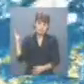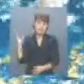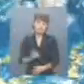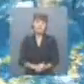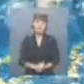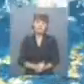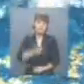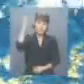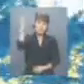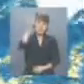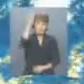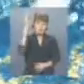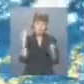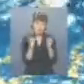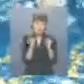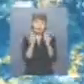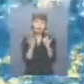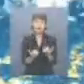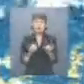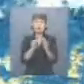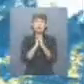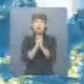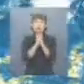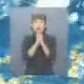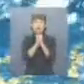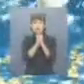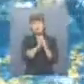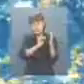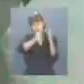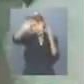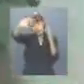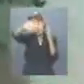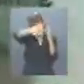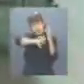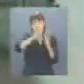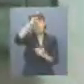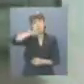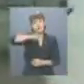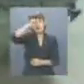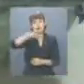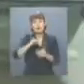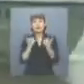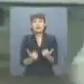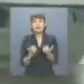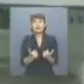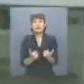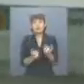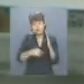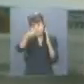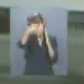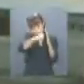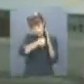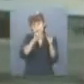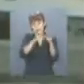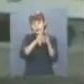าศเย็นกำลังค่อนข้างแรงจากประเทศจีนที่แผ่ลงมาปกคลุมบริเวณประเทศไทยส่งผลให้มรสุมตะวันออกเฉียงเหนือที่พัดปกคลุมบริเว